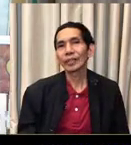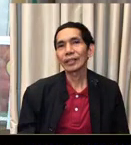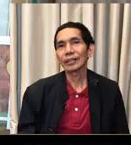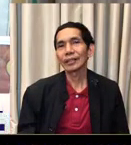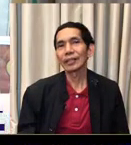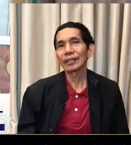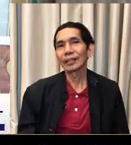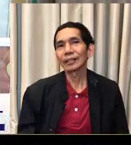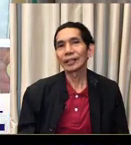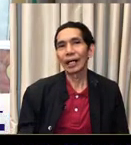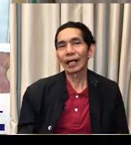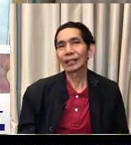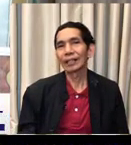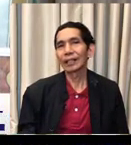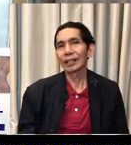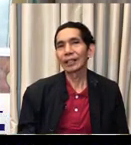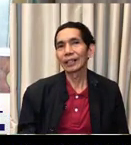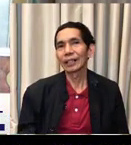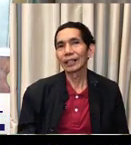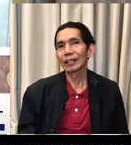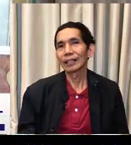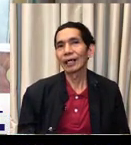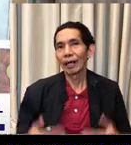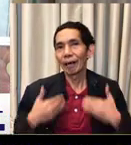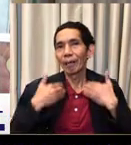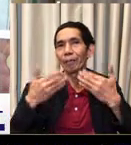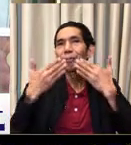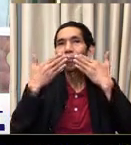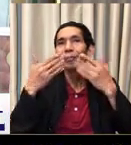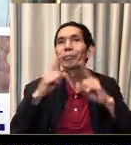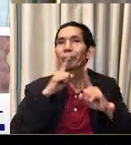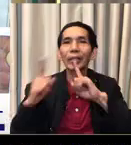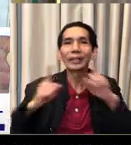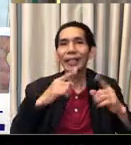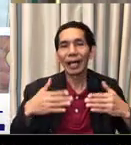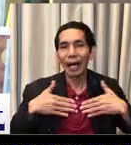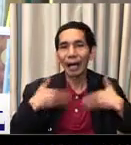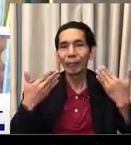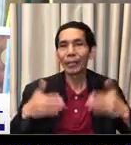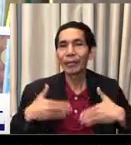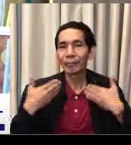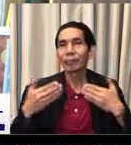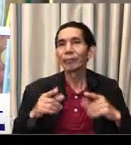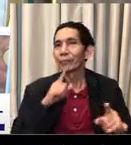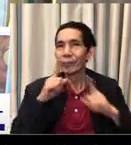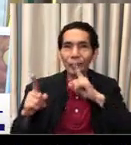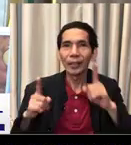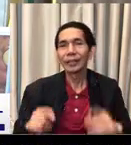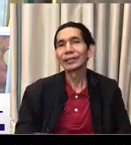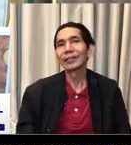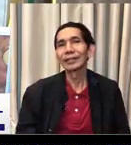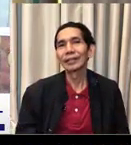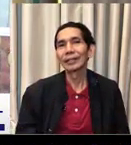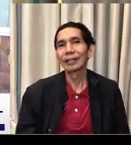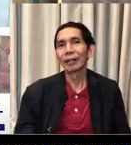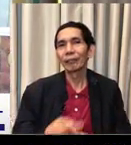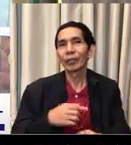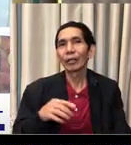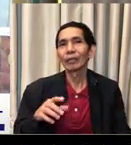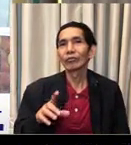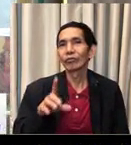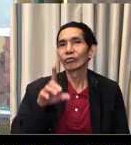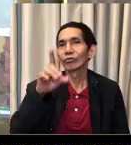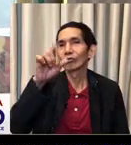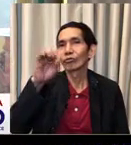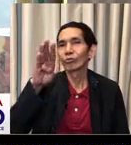at Kaiser Albert Diasis. Belated happy birthday kay Ludi Baklig. Happy birthday, Werlin Lunida from Dubai.